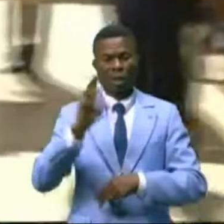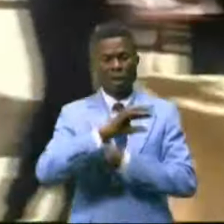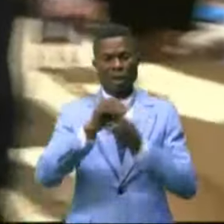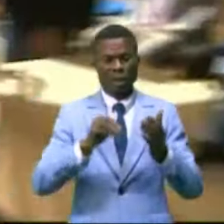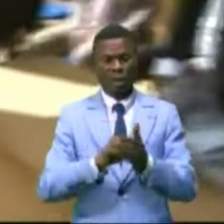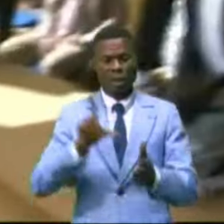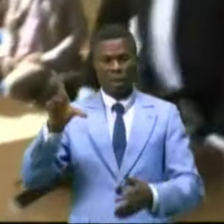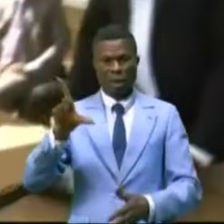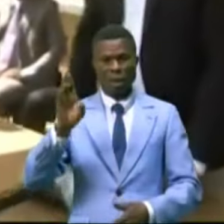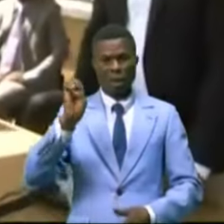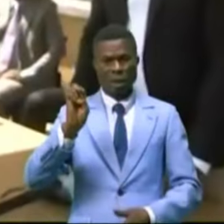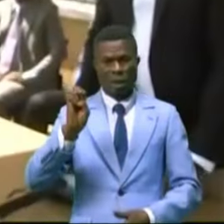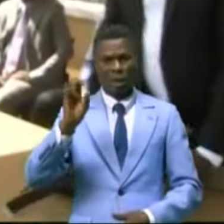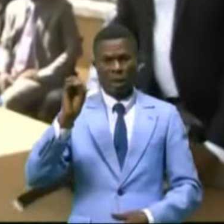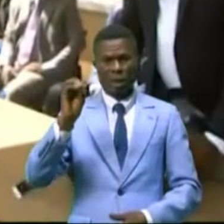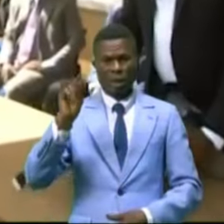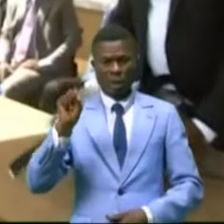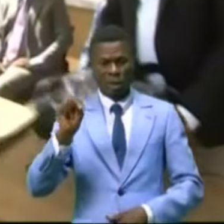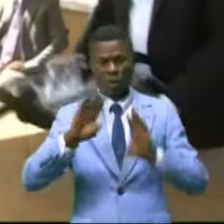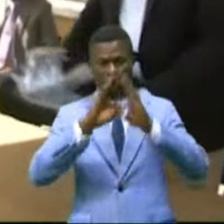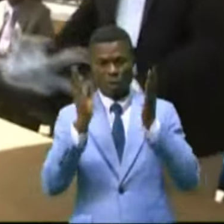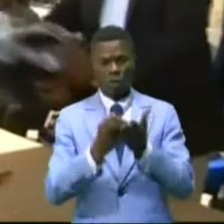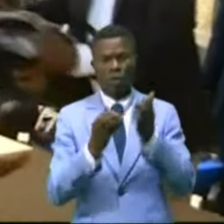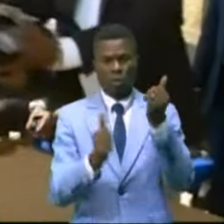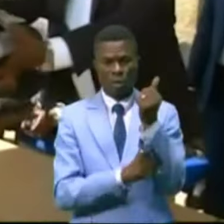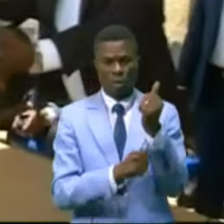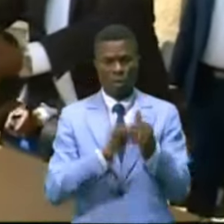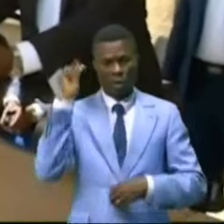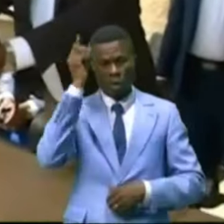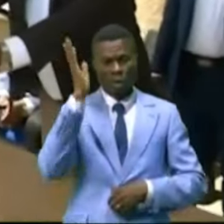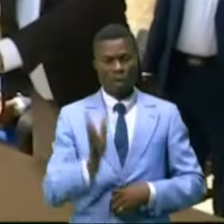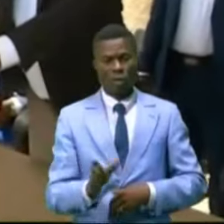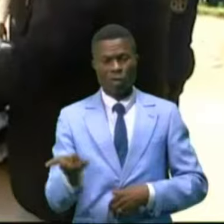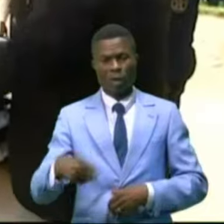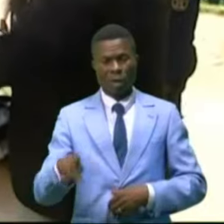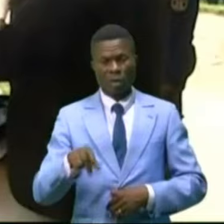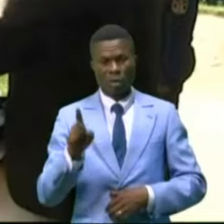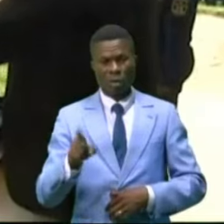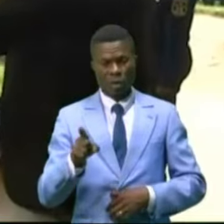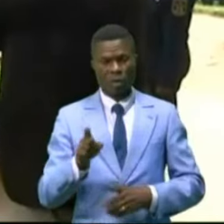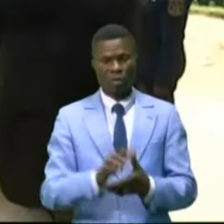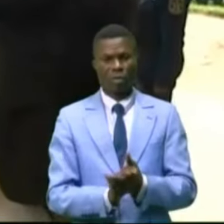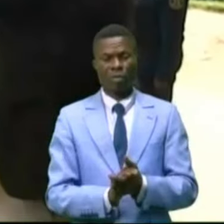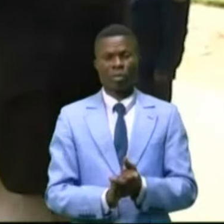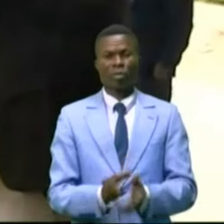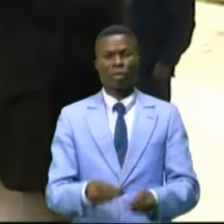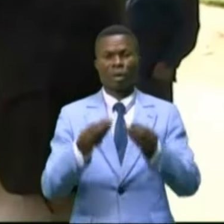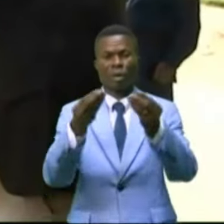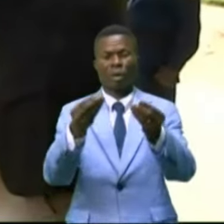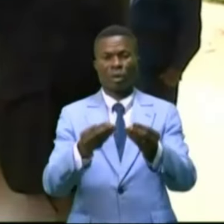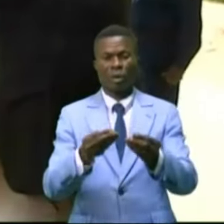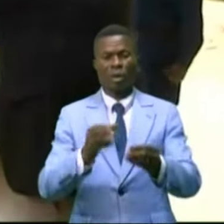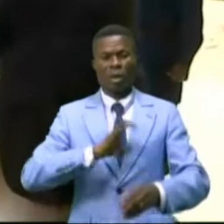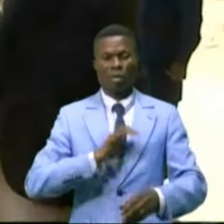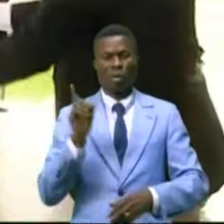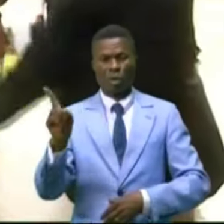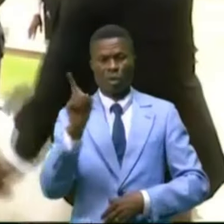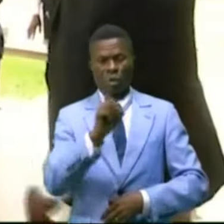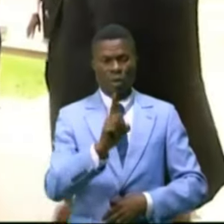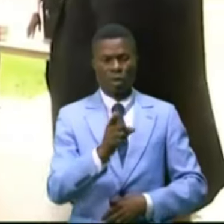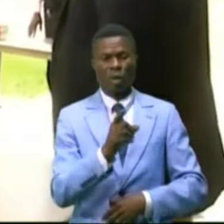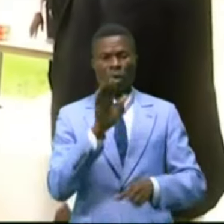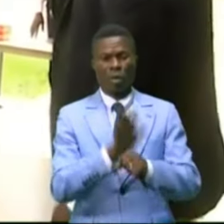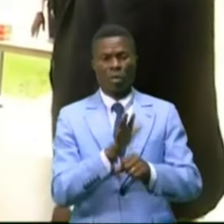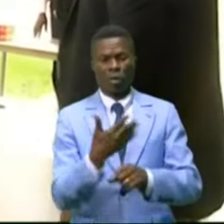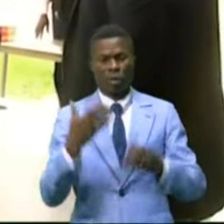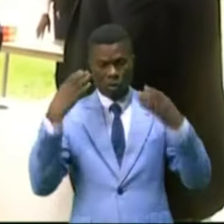Léon Bassa ainsi que de tout son staff le gouverneur de province Kaba Shikai a remis officiellement à chaque policier un kit complet